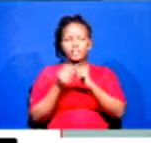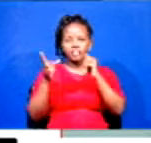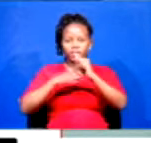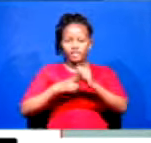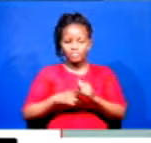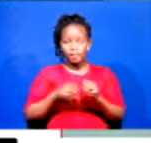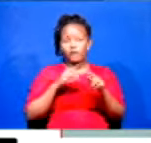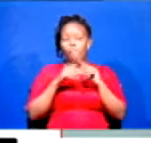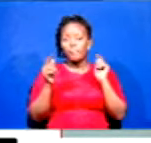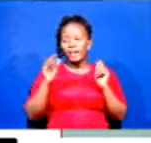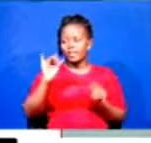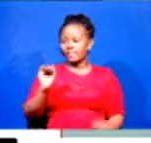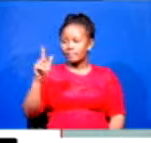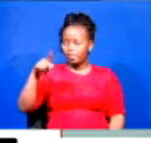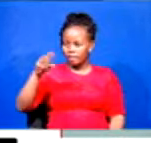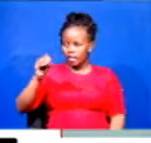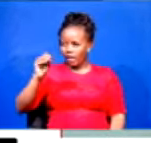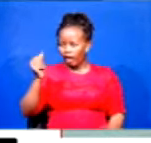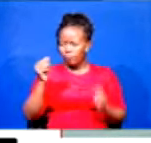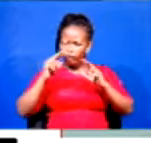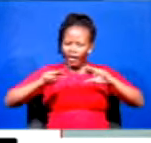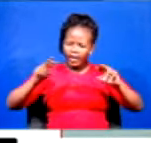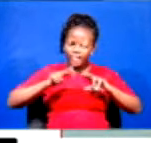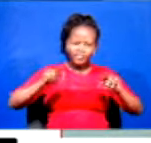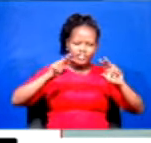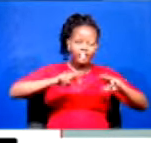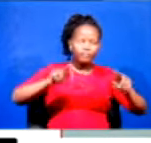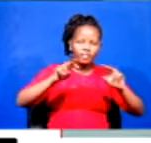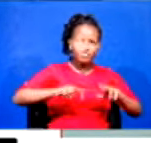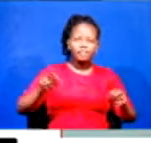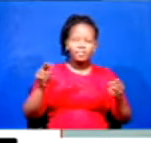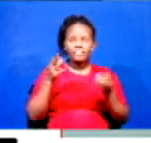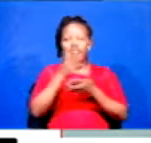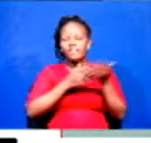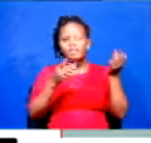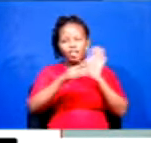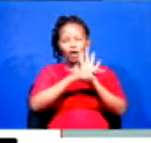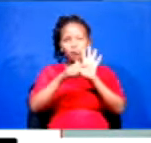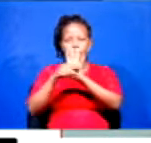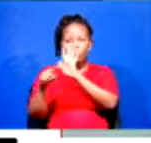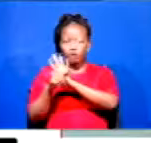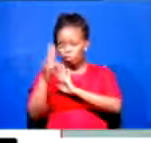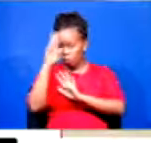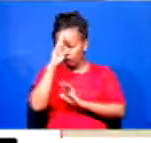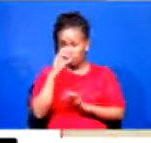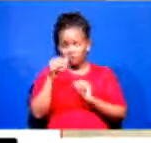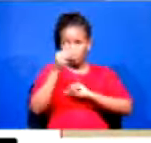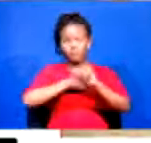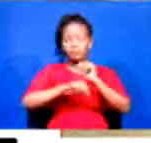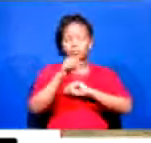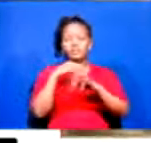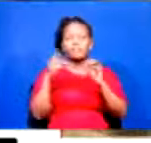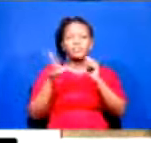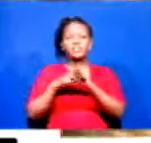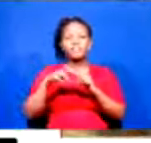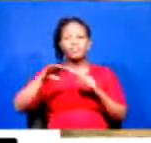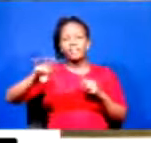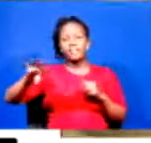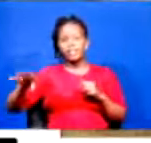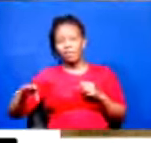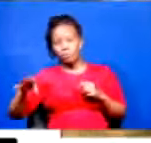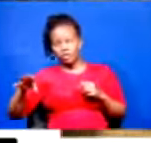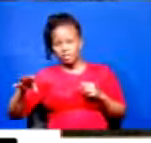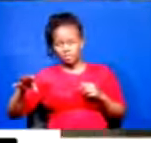IPOA inachunguza matumizi mabaya ya mamlaka miongoni mwa baadhi ya maafisa wa polisi katika kaunti 7.